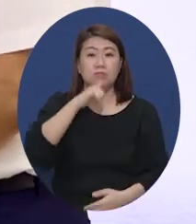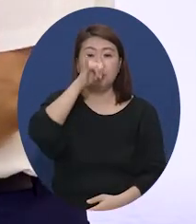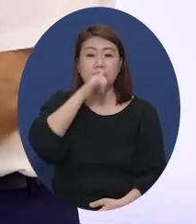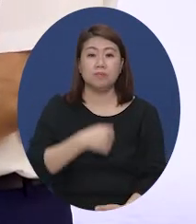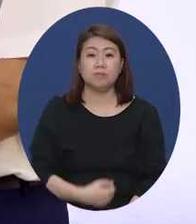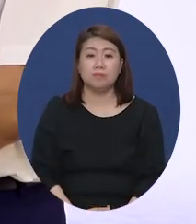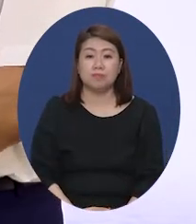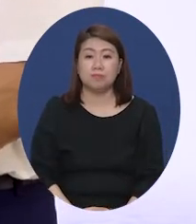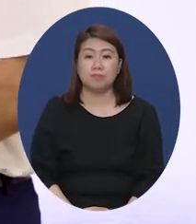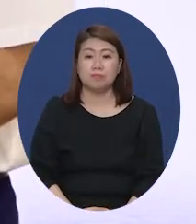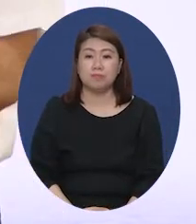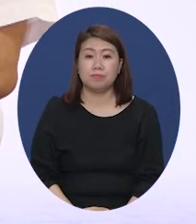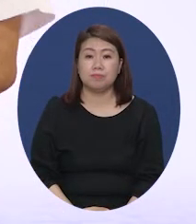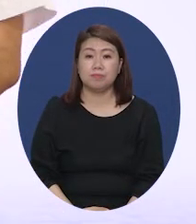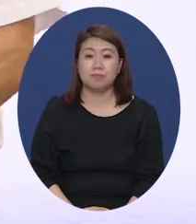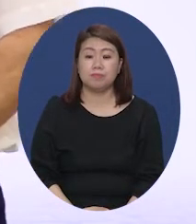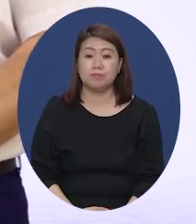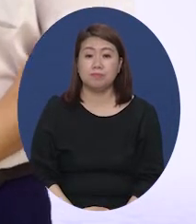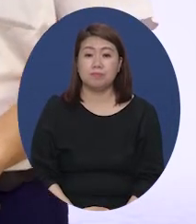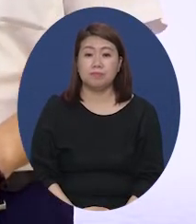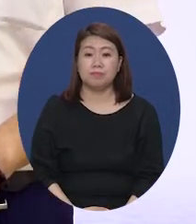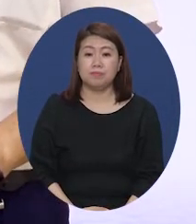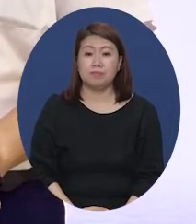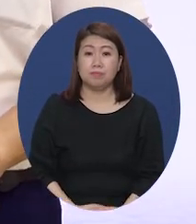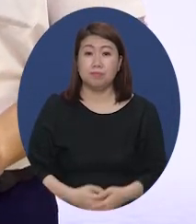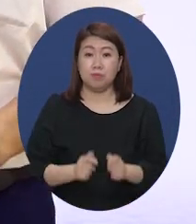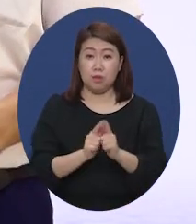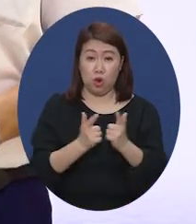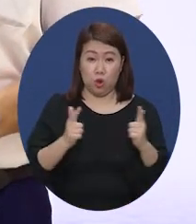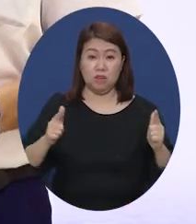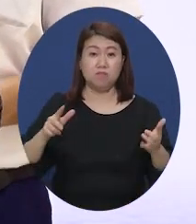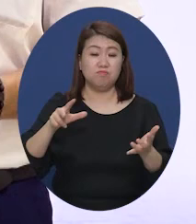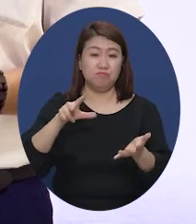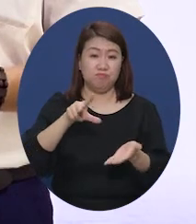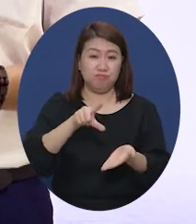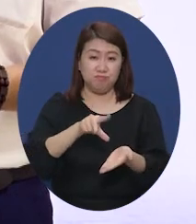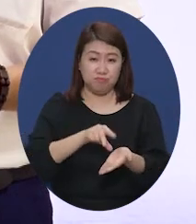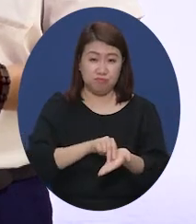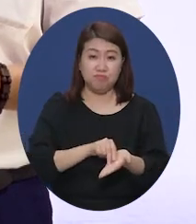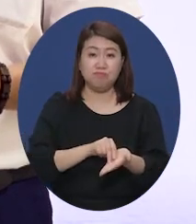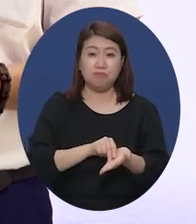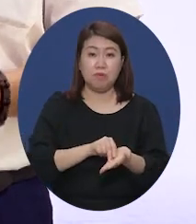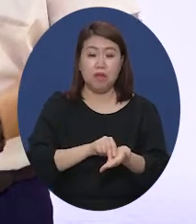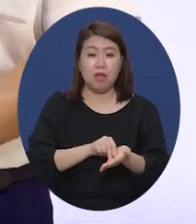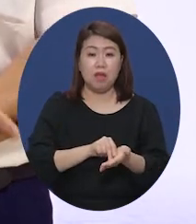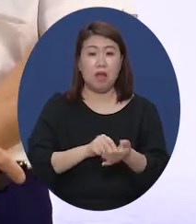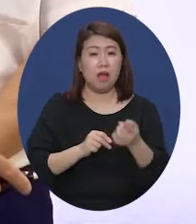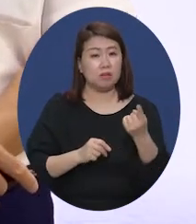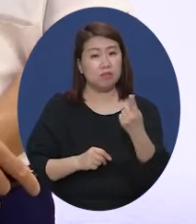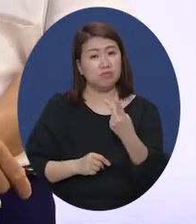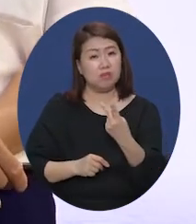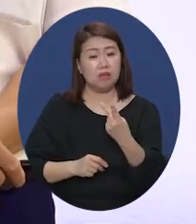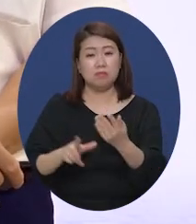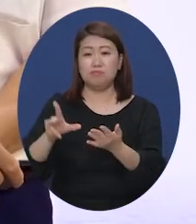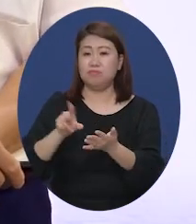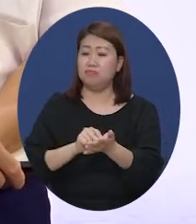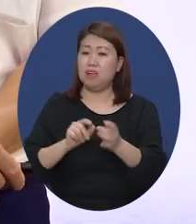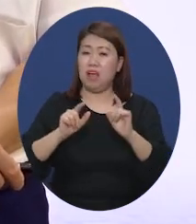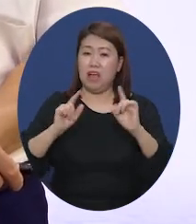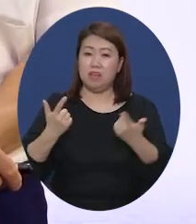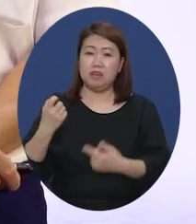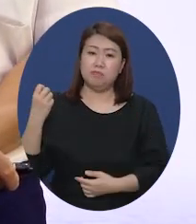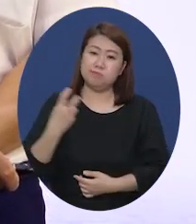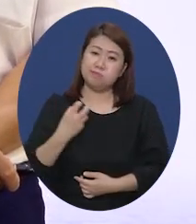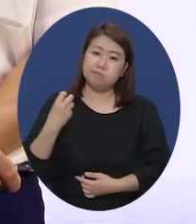나왔었습니다. 그러니까 각종 문제가 사실상 한두 문제가 아니죠. 그죠?